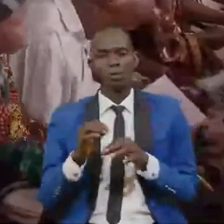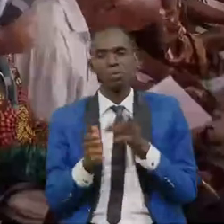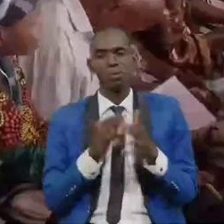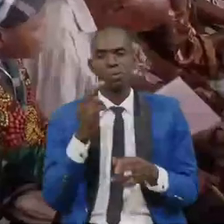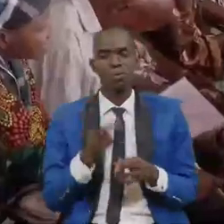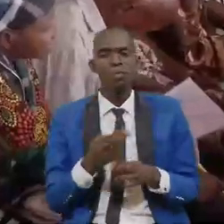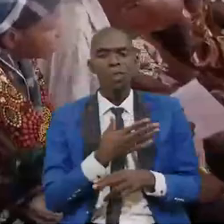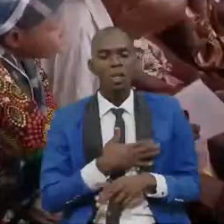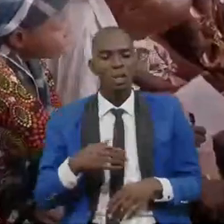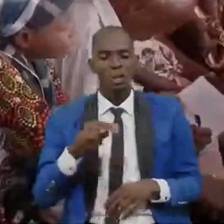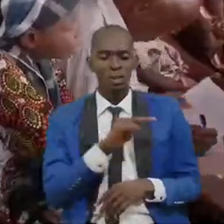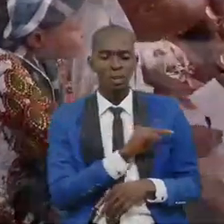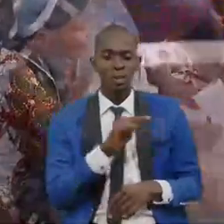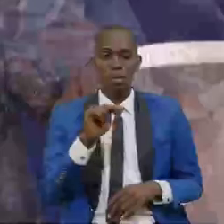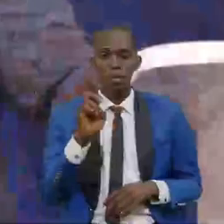Mekaneza,